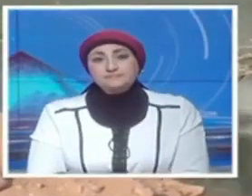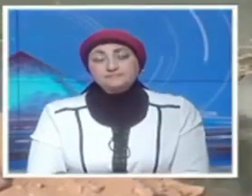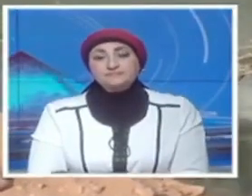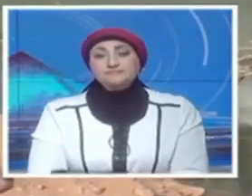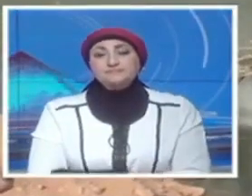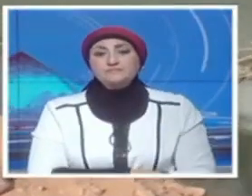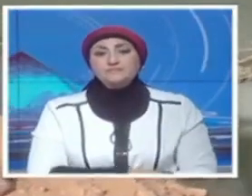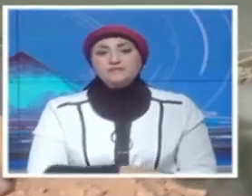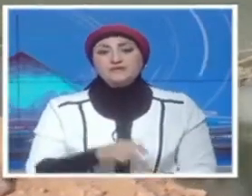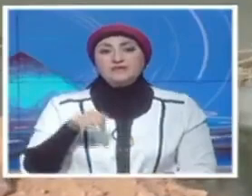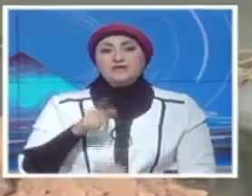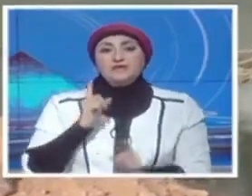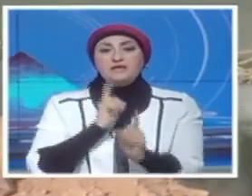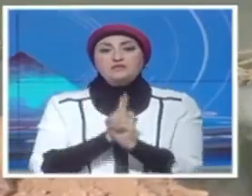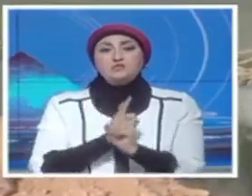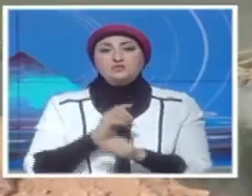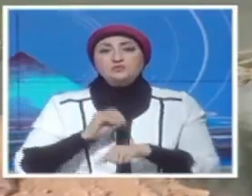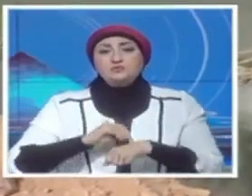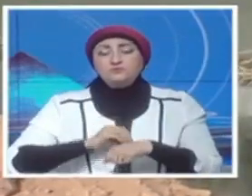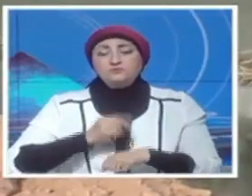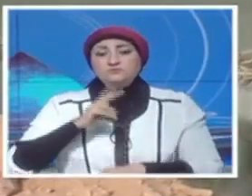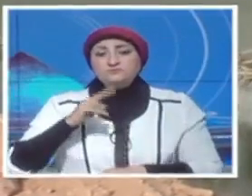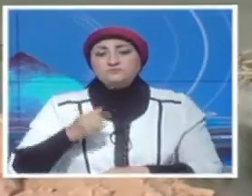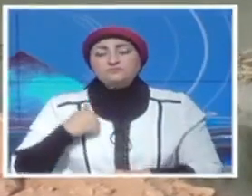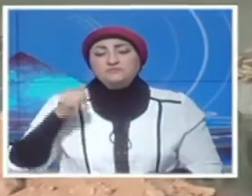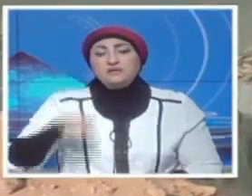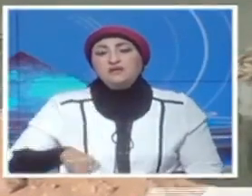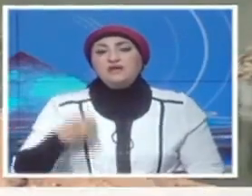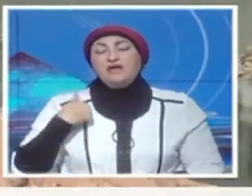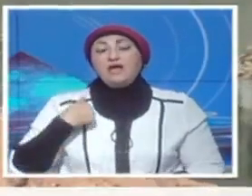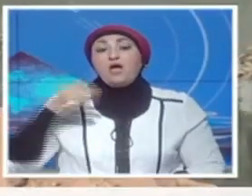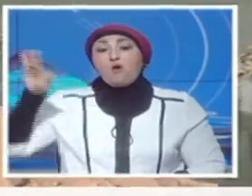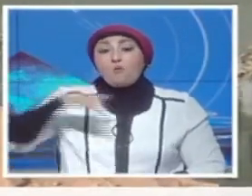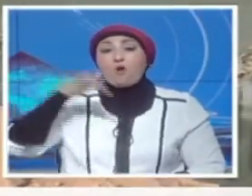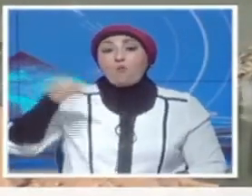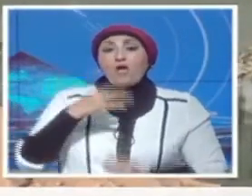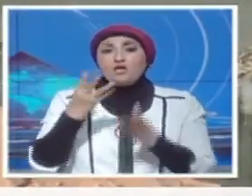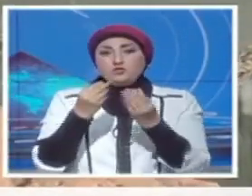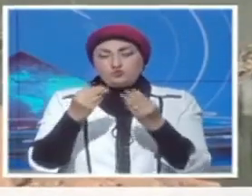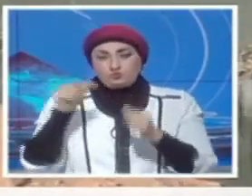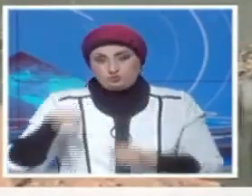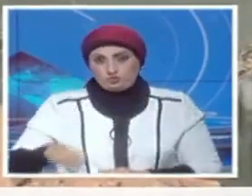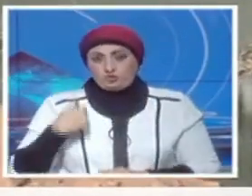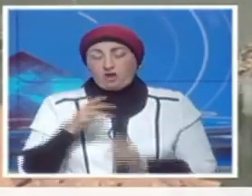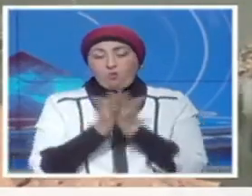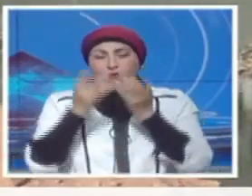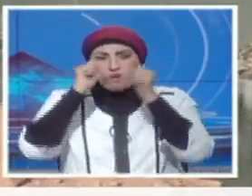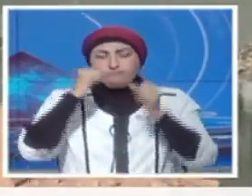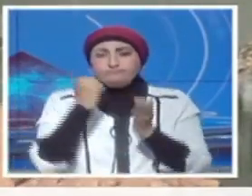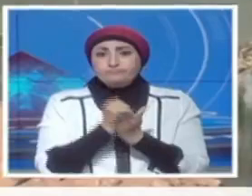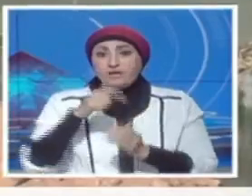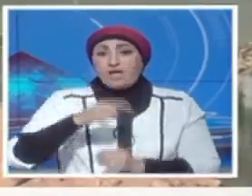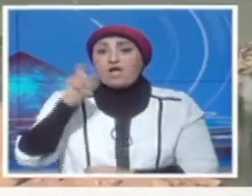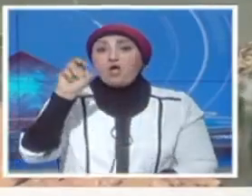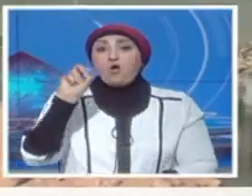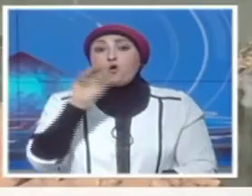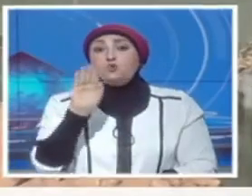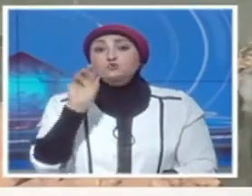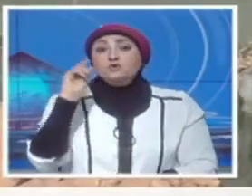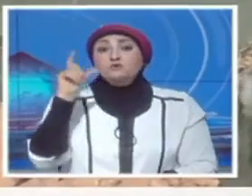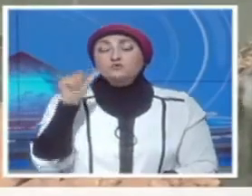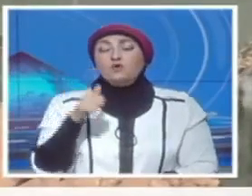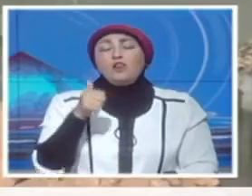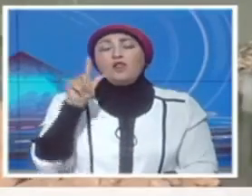بالفعل يعني استقبلت المعابر الحدودية حتى الآن نحو 80,000 من النازحين من مختلف جنسيات العالم. بنتحدث عن معبر قسطل فقط